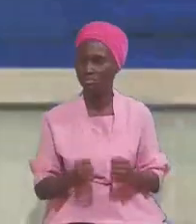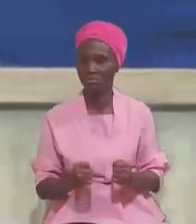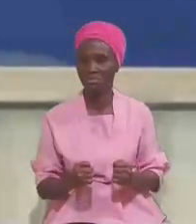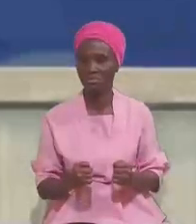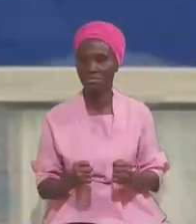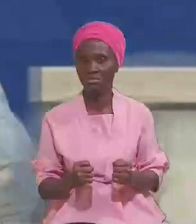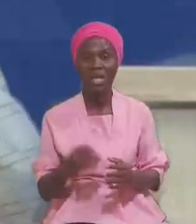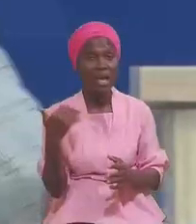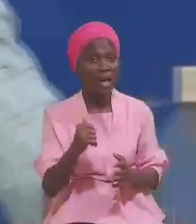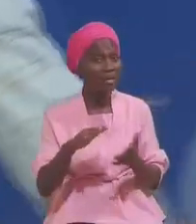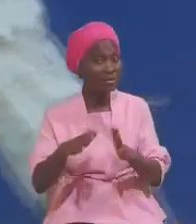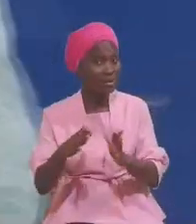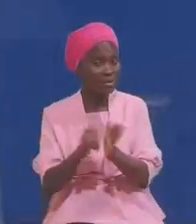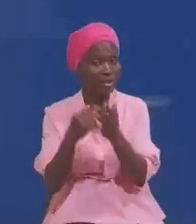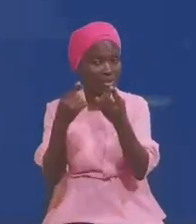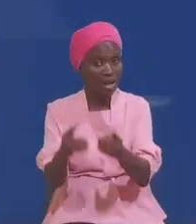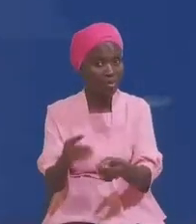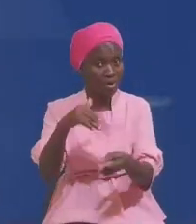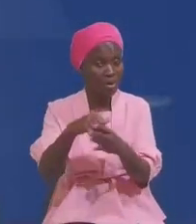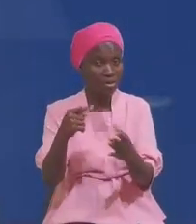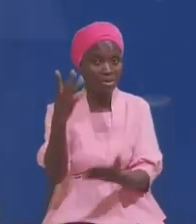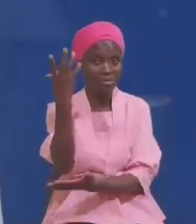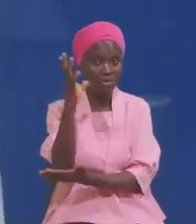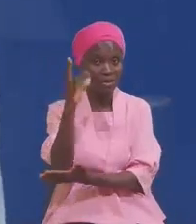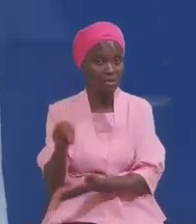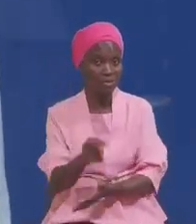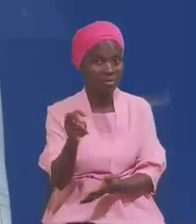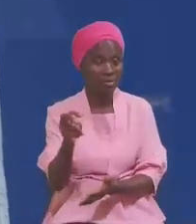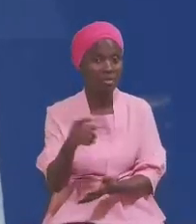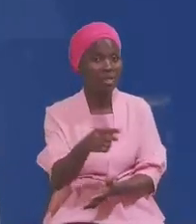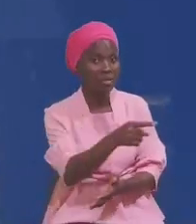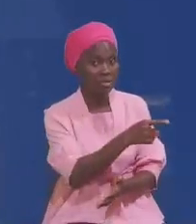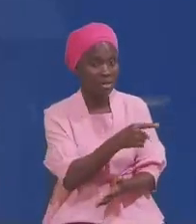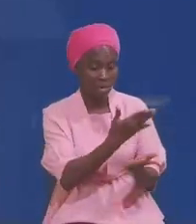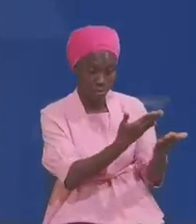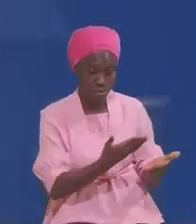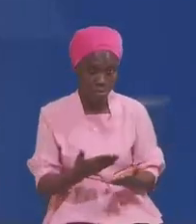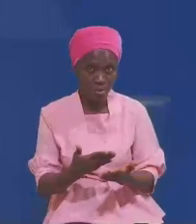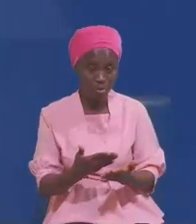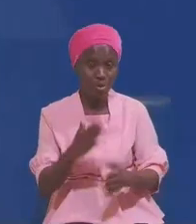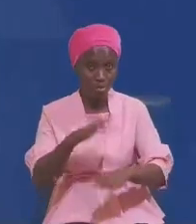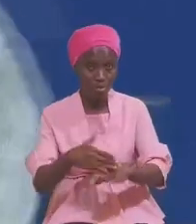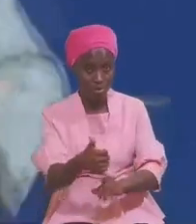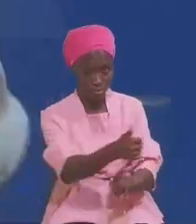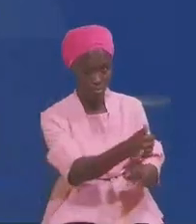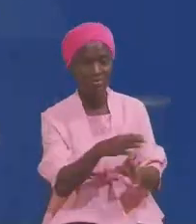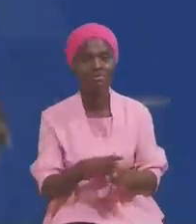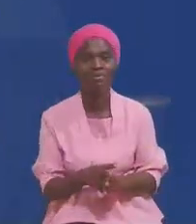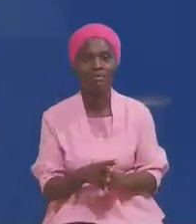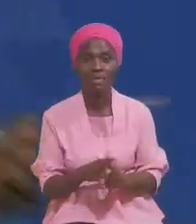Une mort qui a lieu, qui avait lieu au désert, c'était une